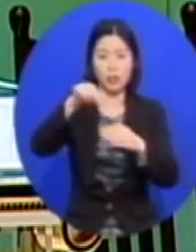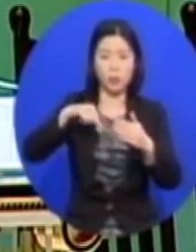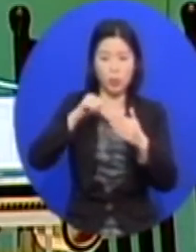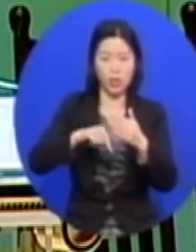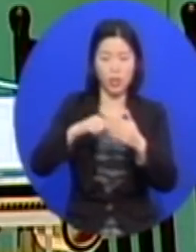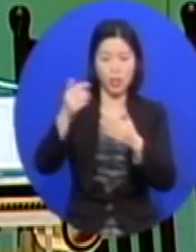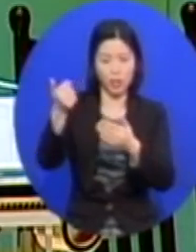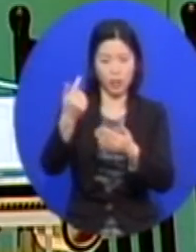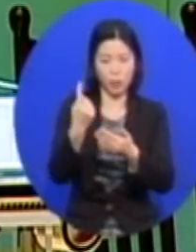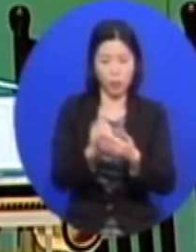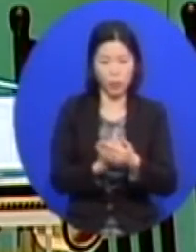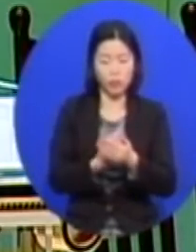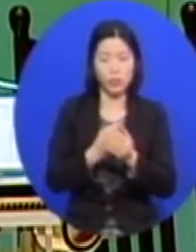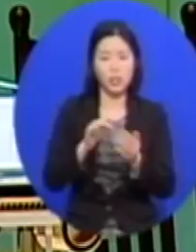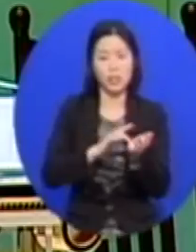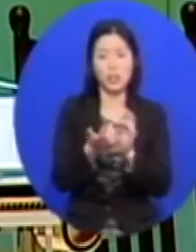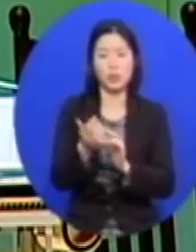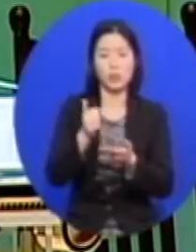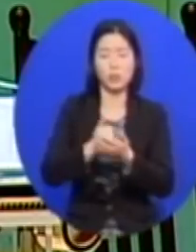것이에요